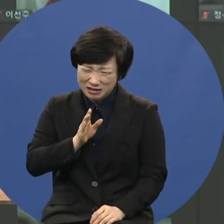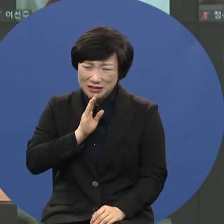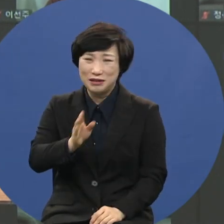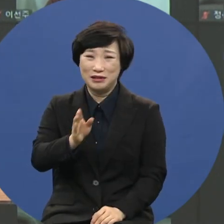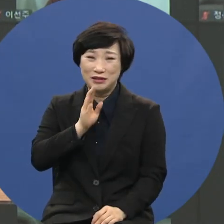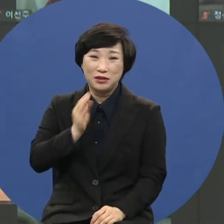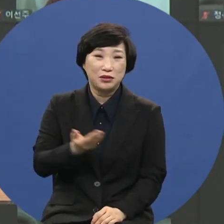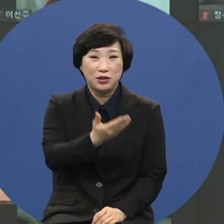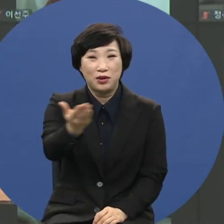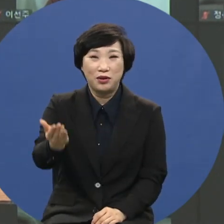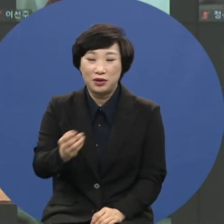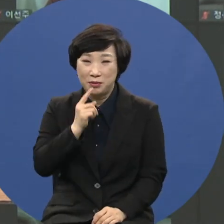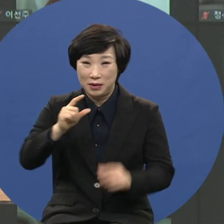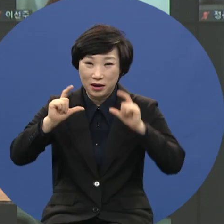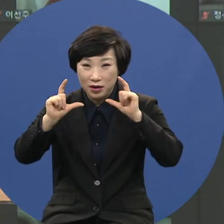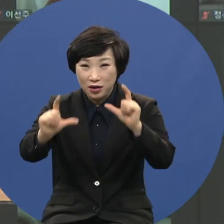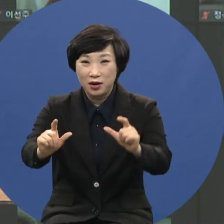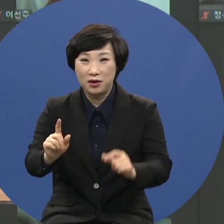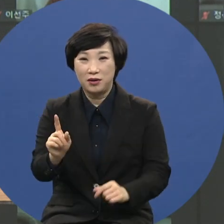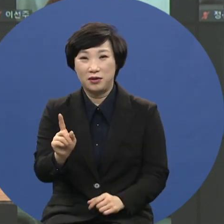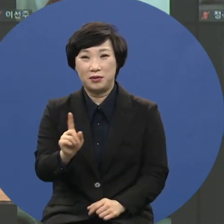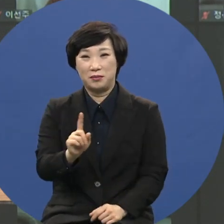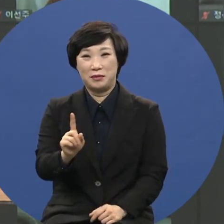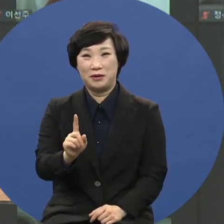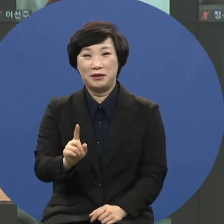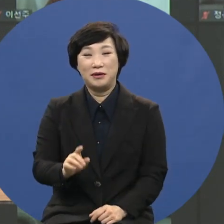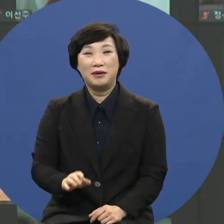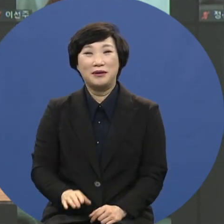진실로 너희에게 이르노니